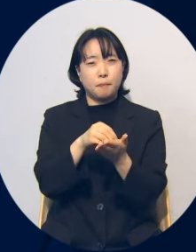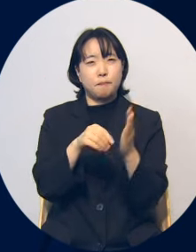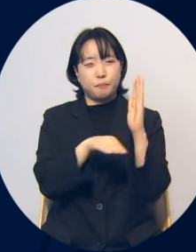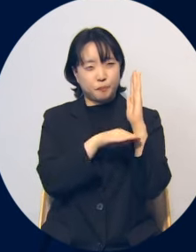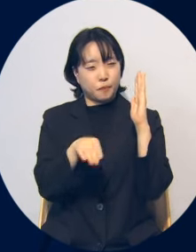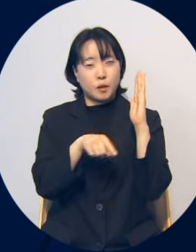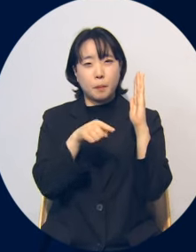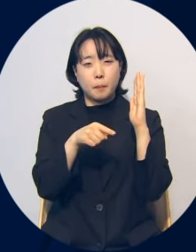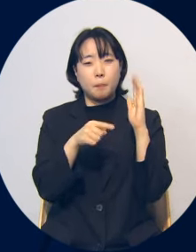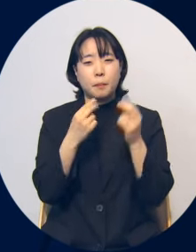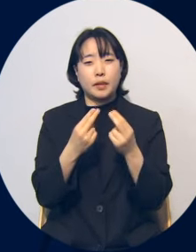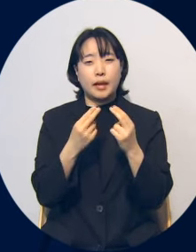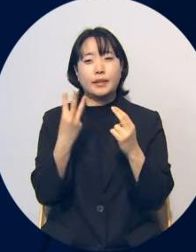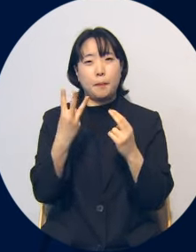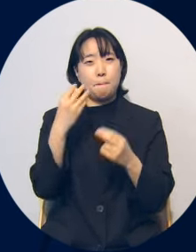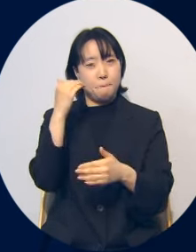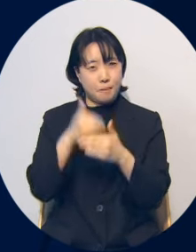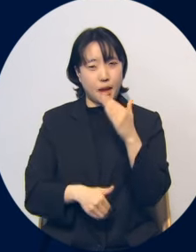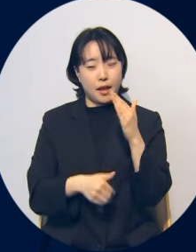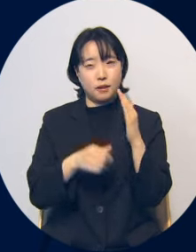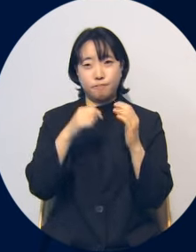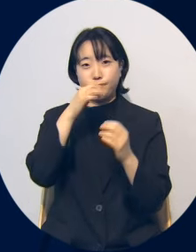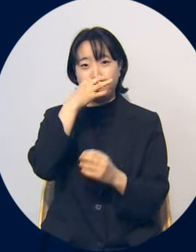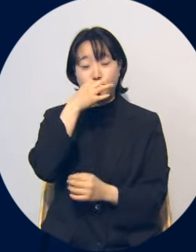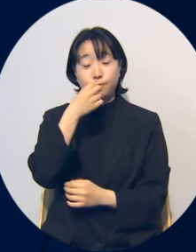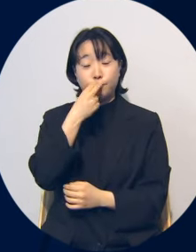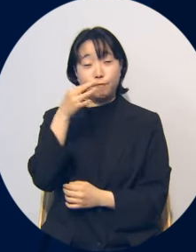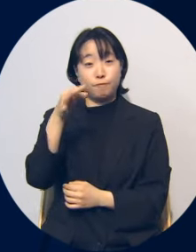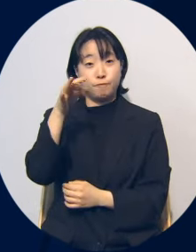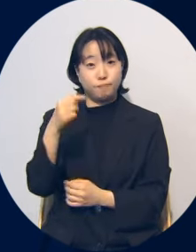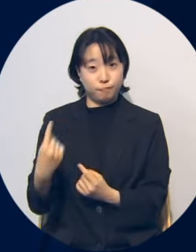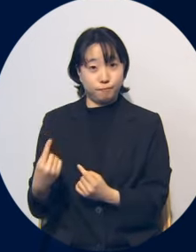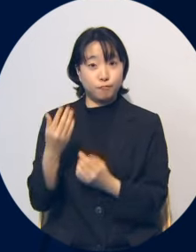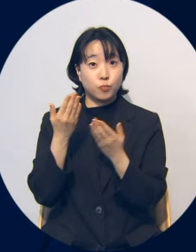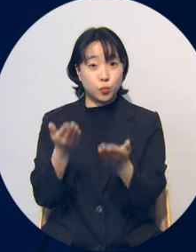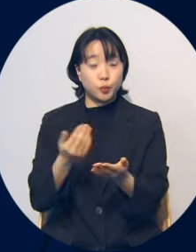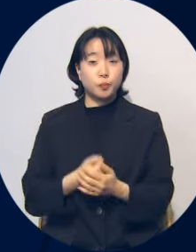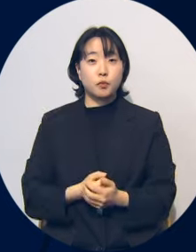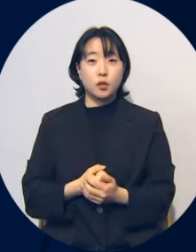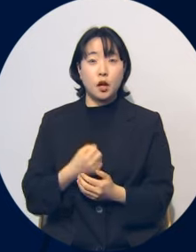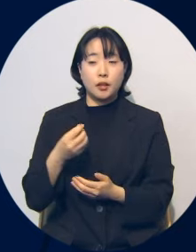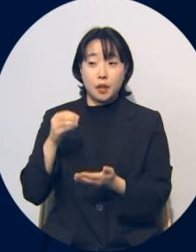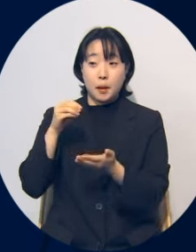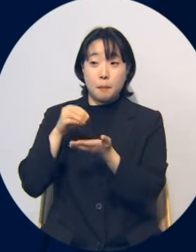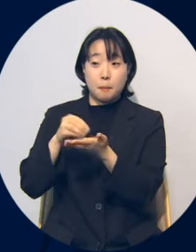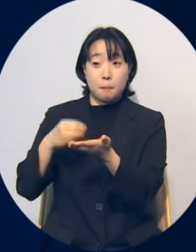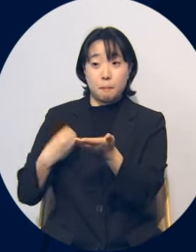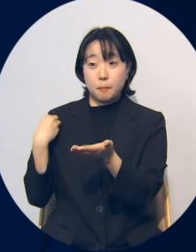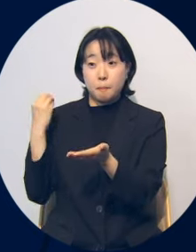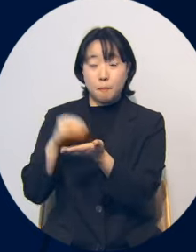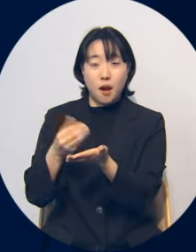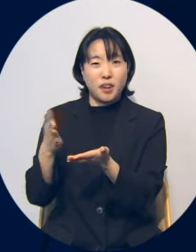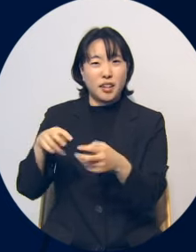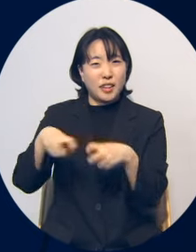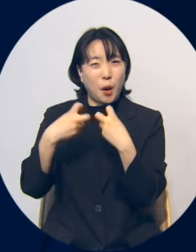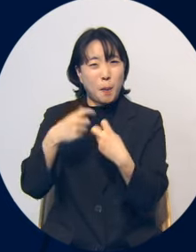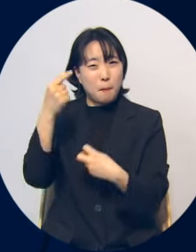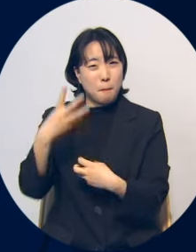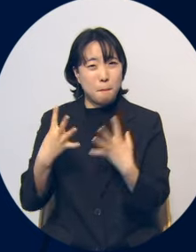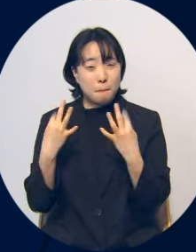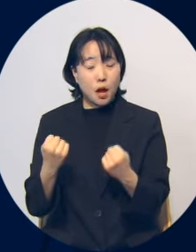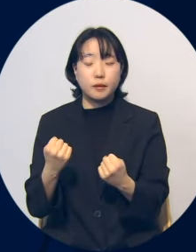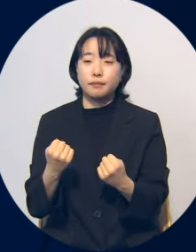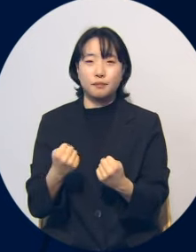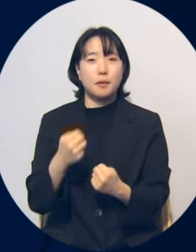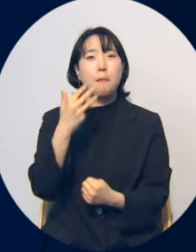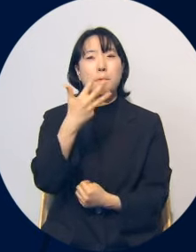할증한 등급을 적용해 보험료를 할인하고 경력 단절 다 사고자 대해서는 재가입시 현행 11 등급이 아닌